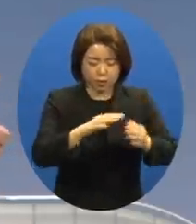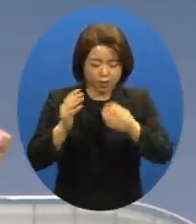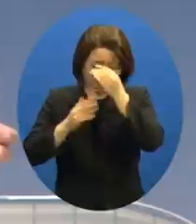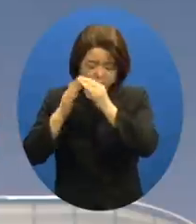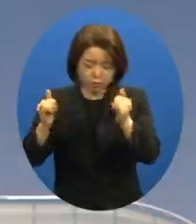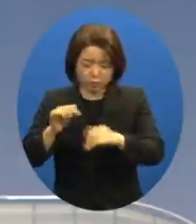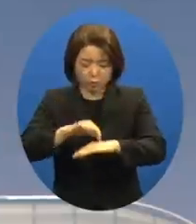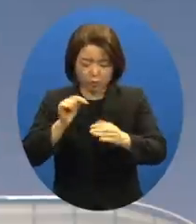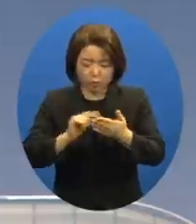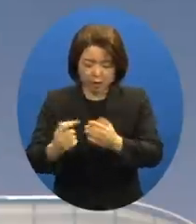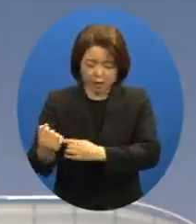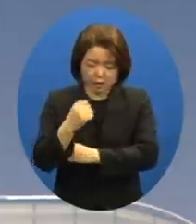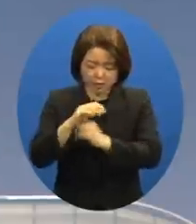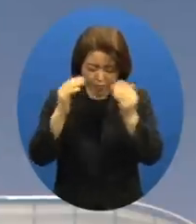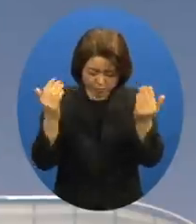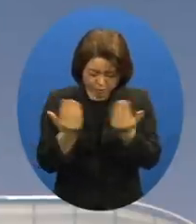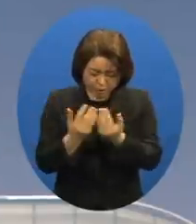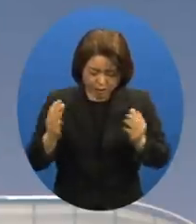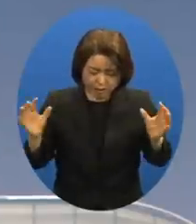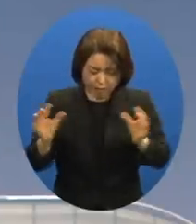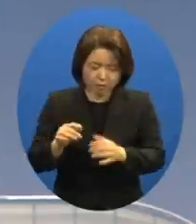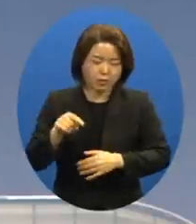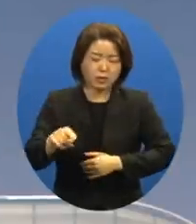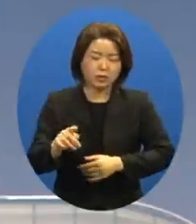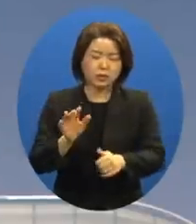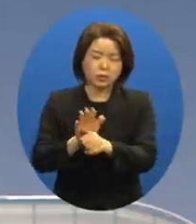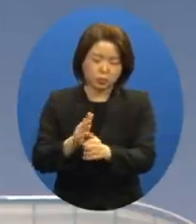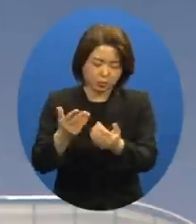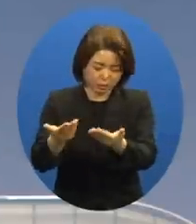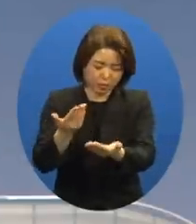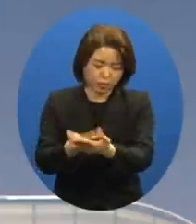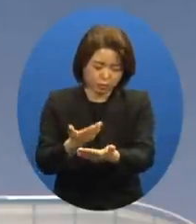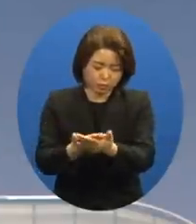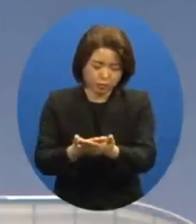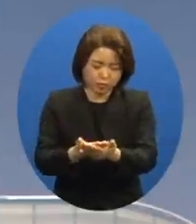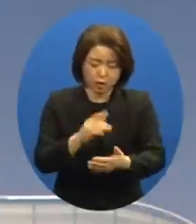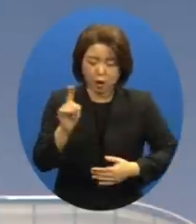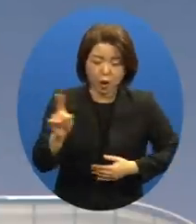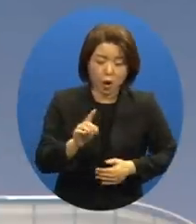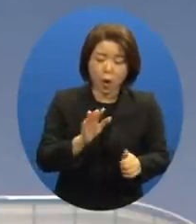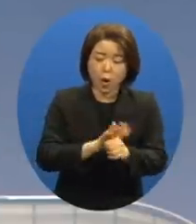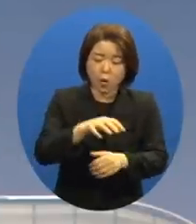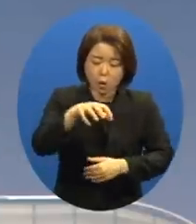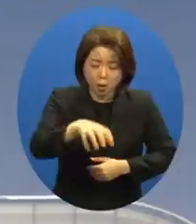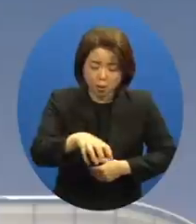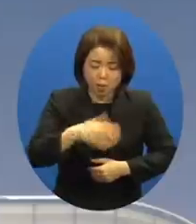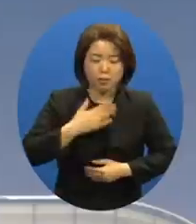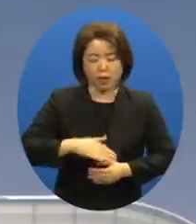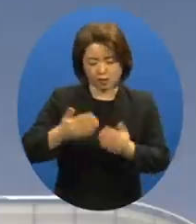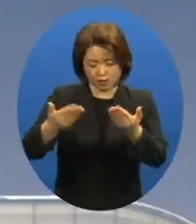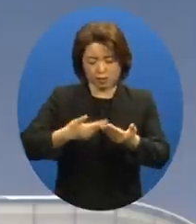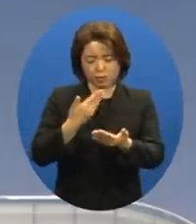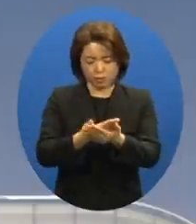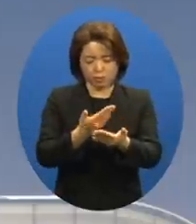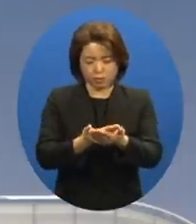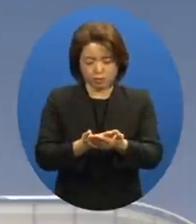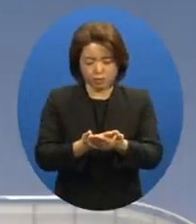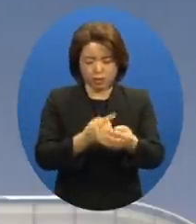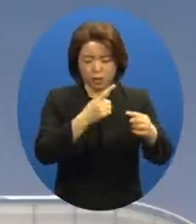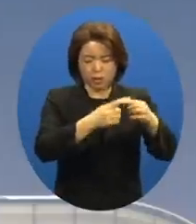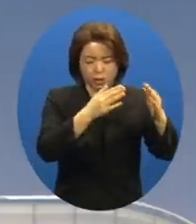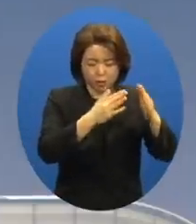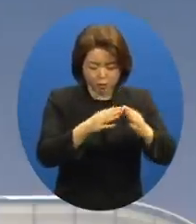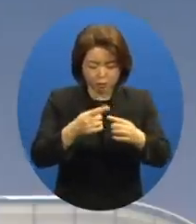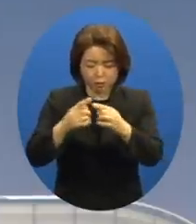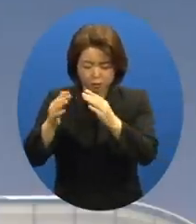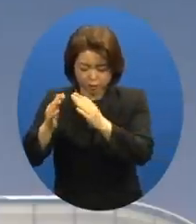마음과 힘을 모아서 그들을 돕게 하소서 어디를 도와야 될 지를 알게 하소서 교회 교회를